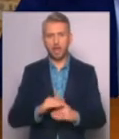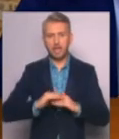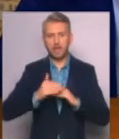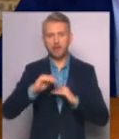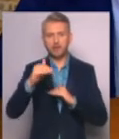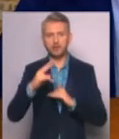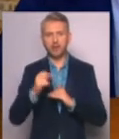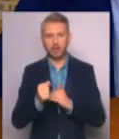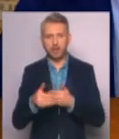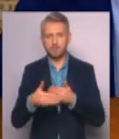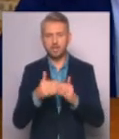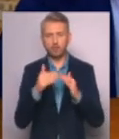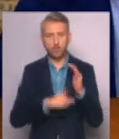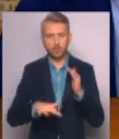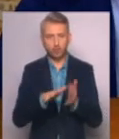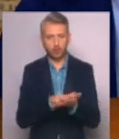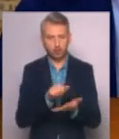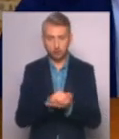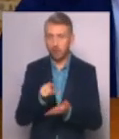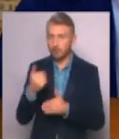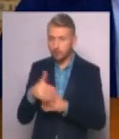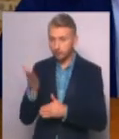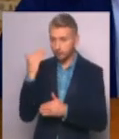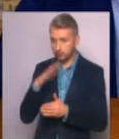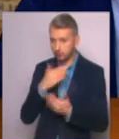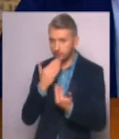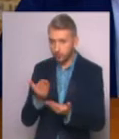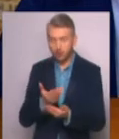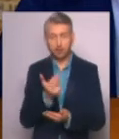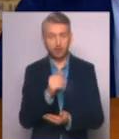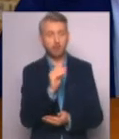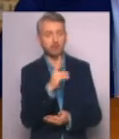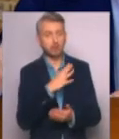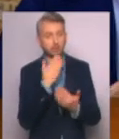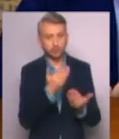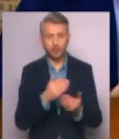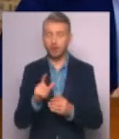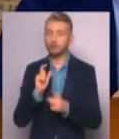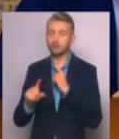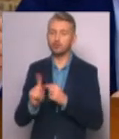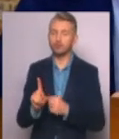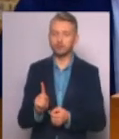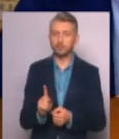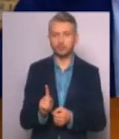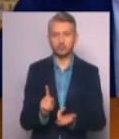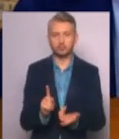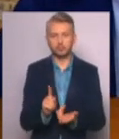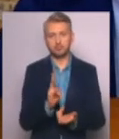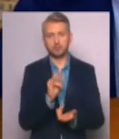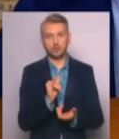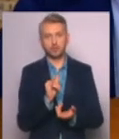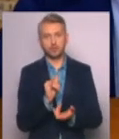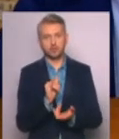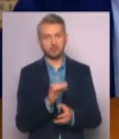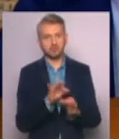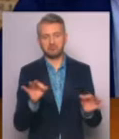території розрушена. А ви вже зверталися кудись з цього питання? Так, вже. І що вам відповіли? Ну, ніяких мір ніхто